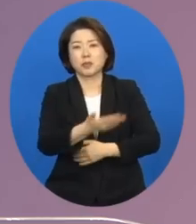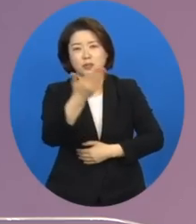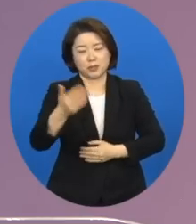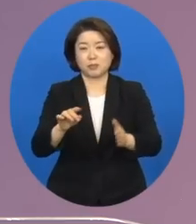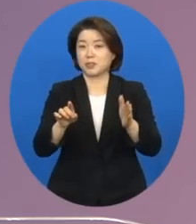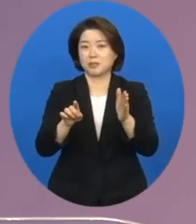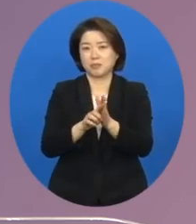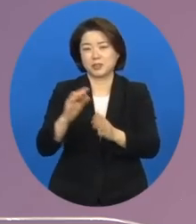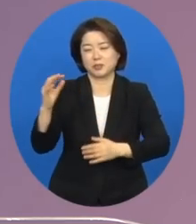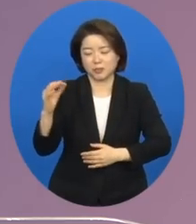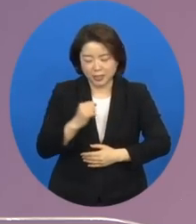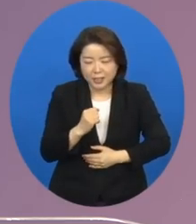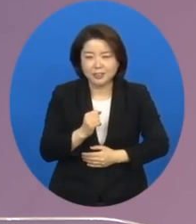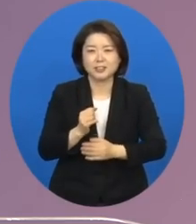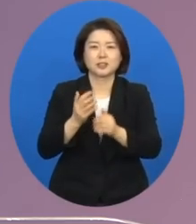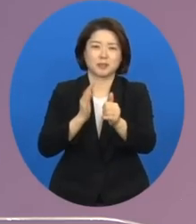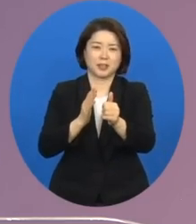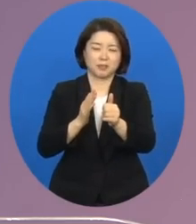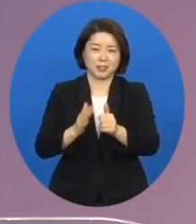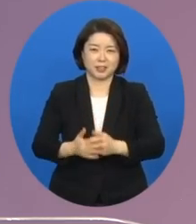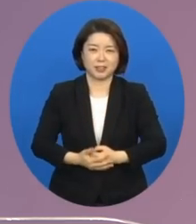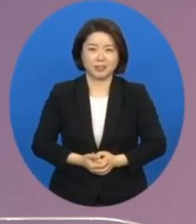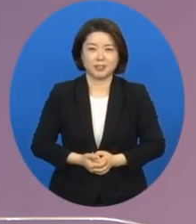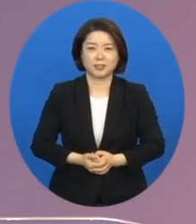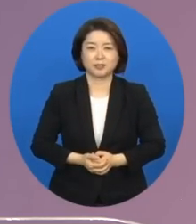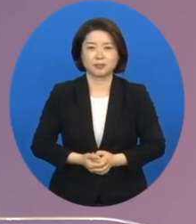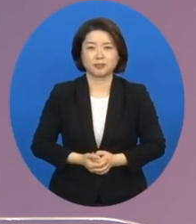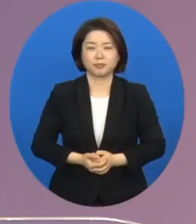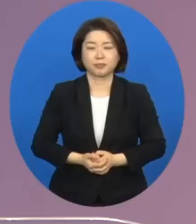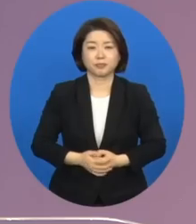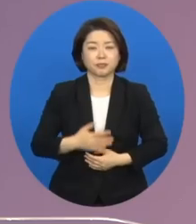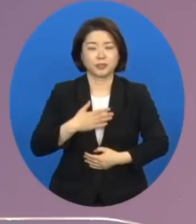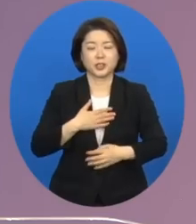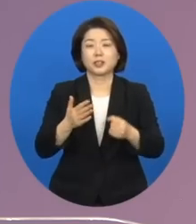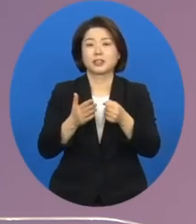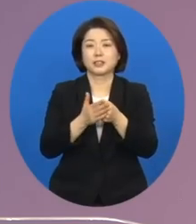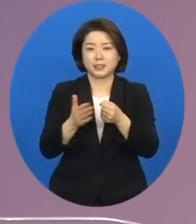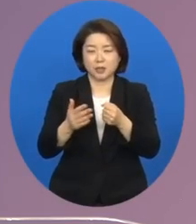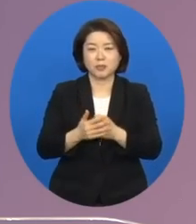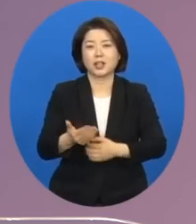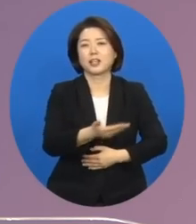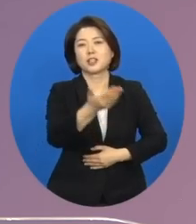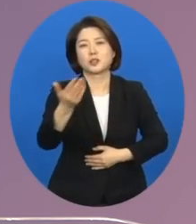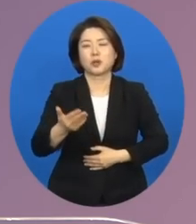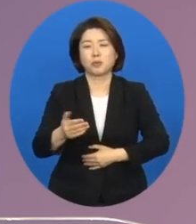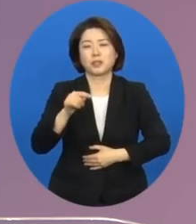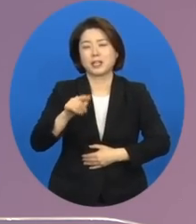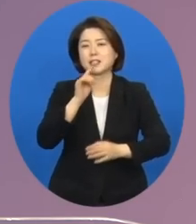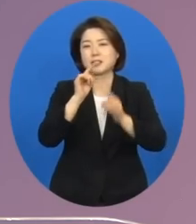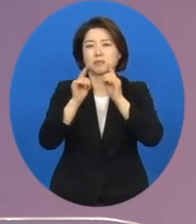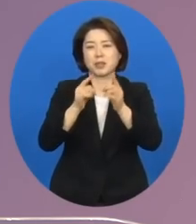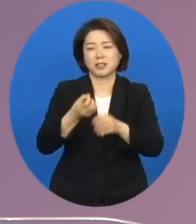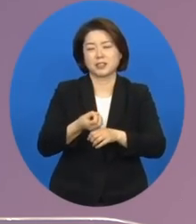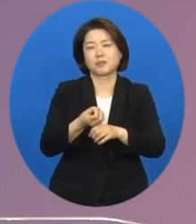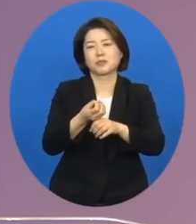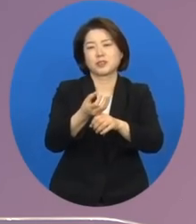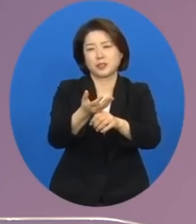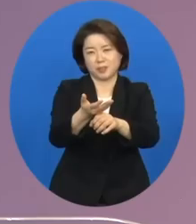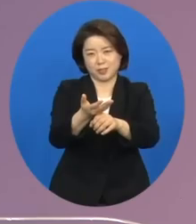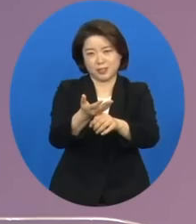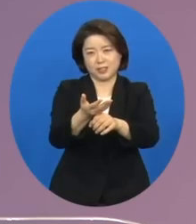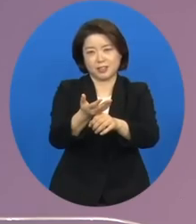믿음으로 취하면 되는 것입니다 저는 그래서 여러분에게이 말씀을 전하면서